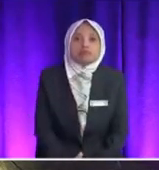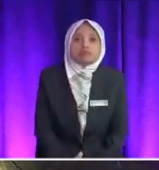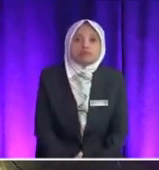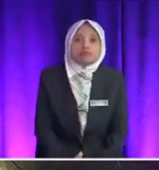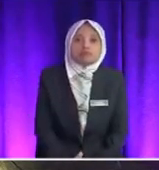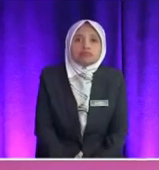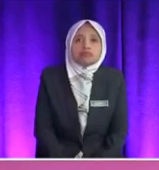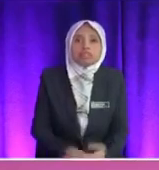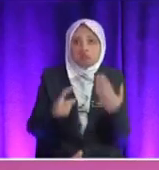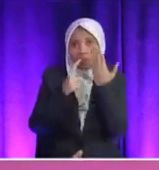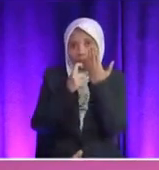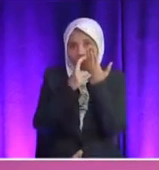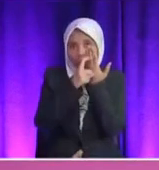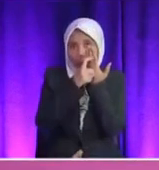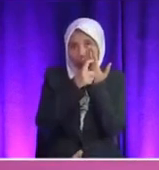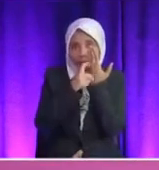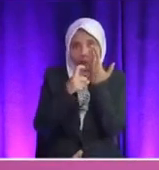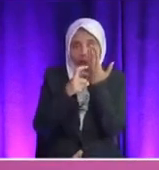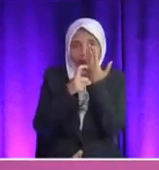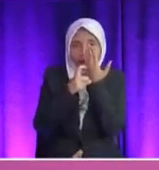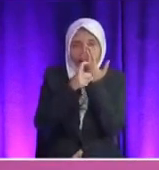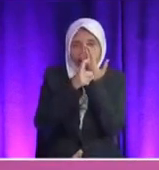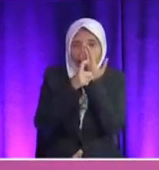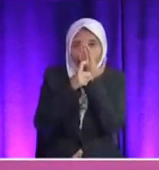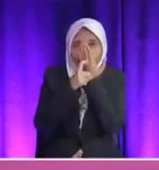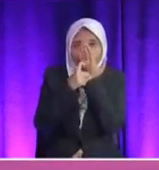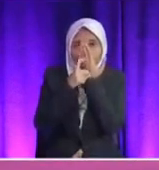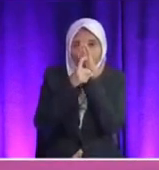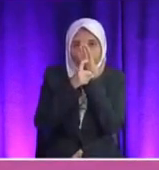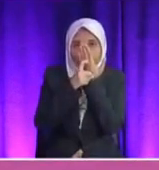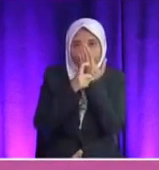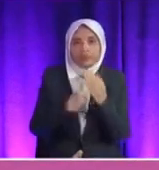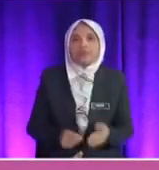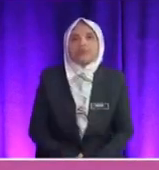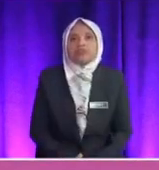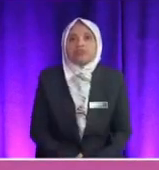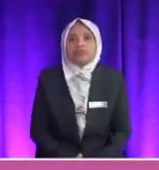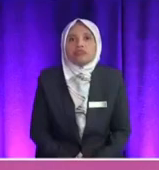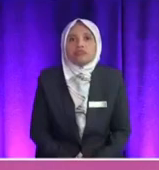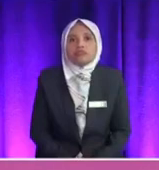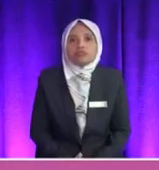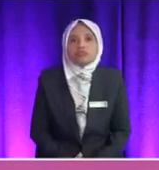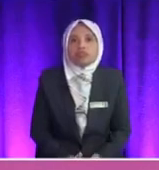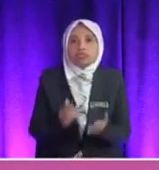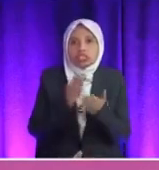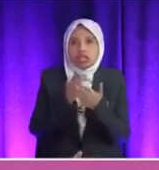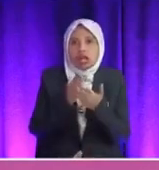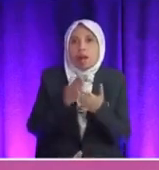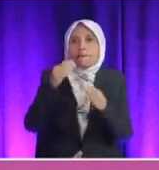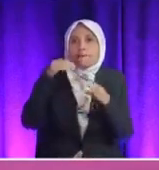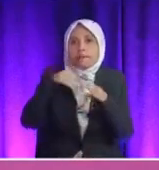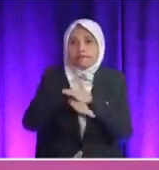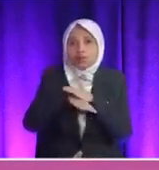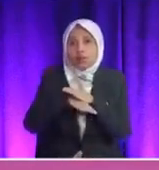Hah itu diakui Beijing uh seterusnya tunggu kita genep masukkan